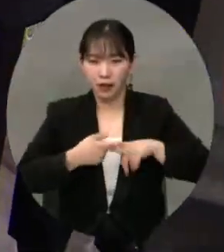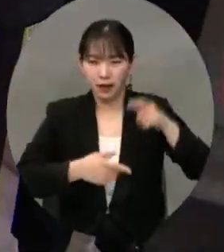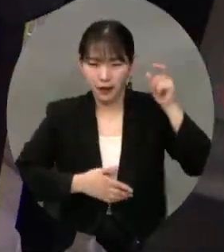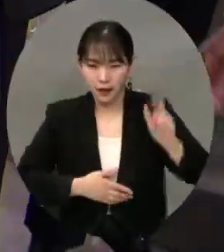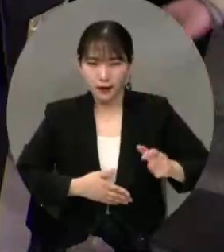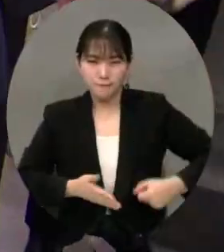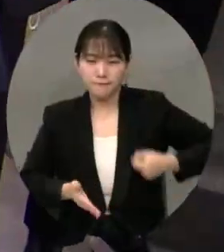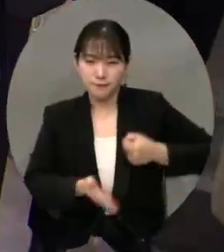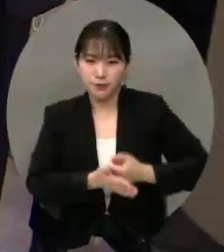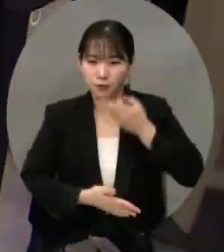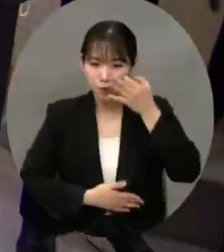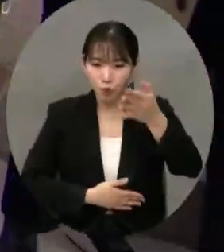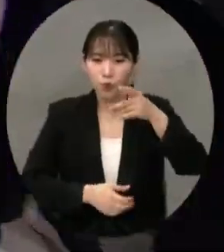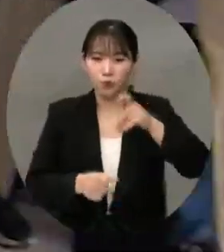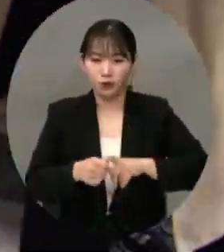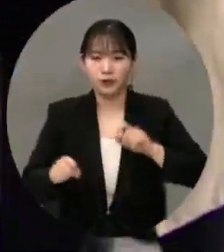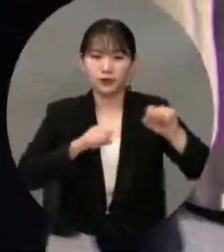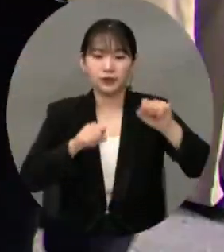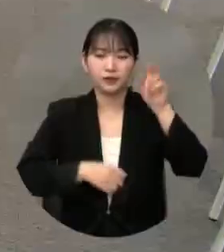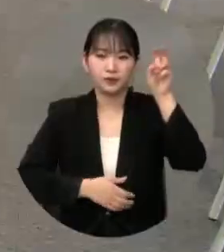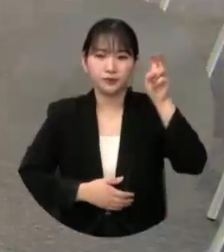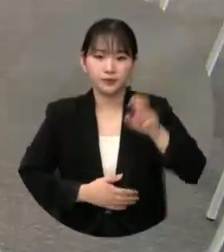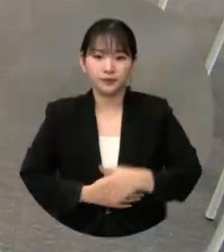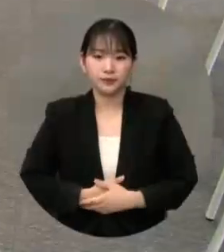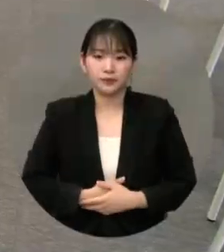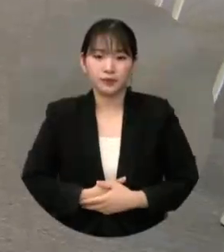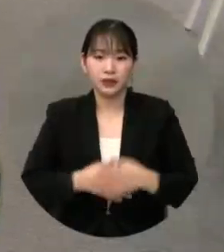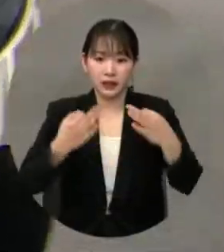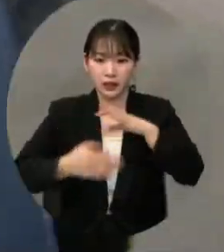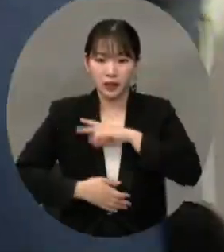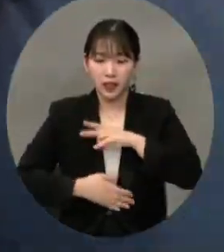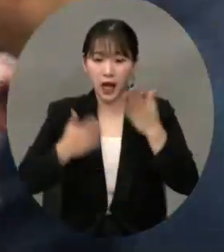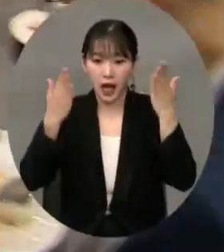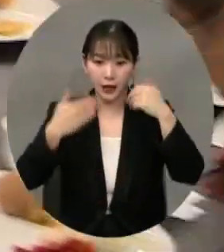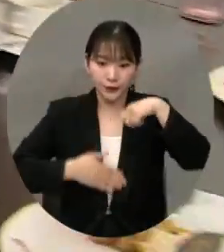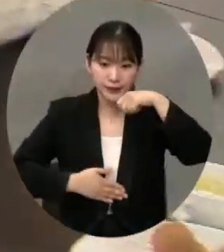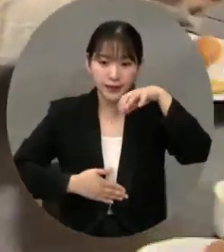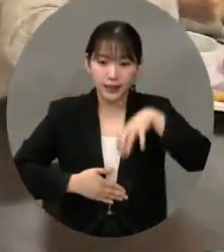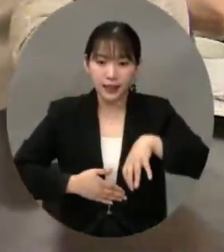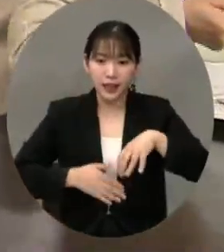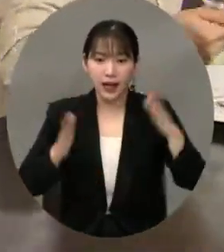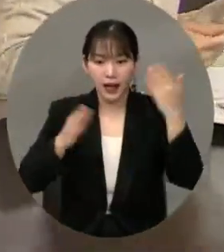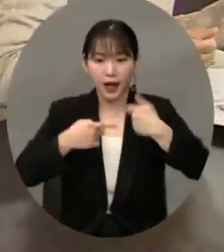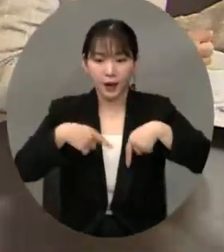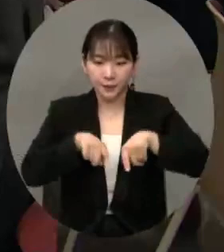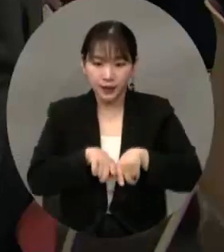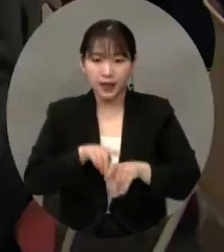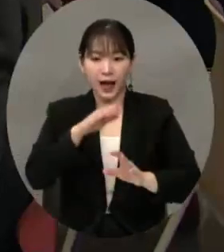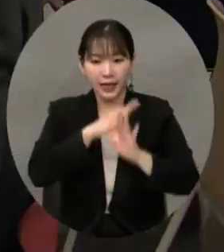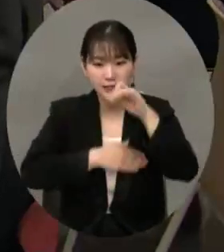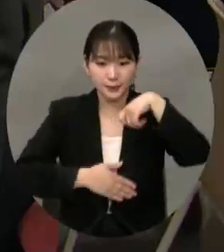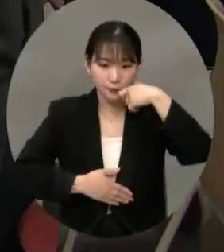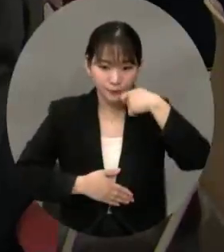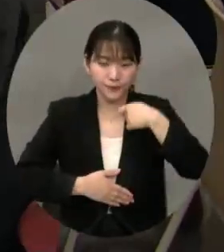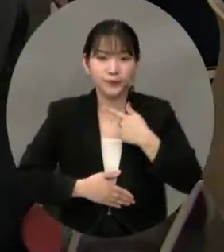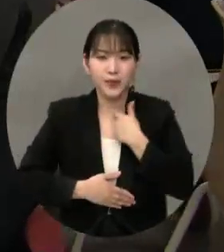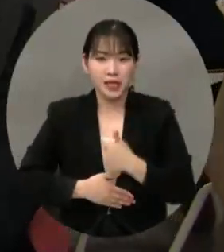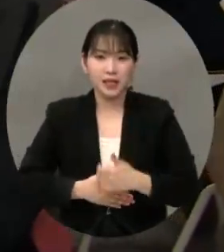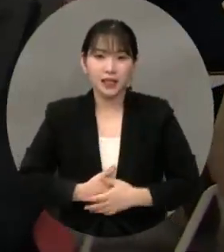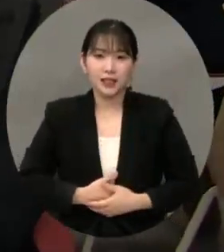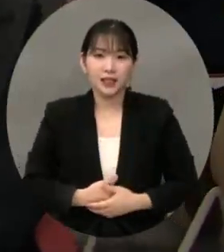강력한 의지를 보이기 위한 행보로 풀이됩니다. 김 의원은 학교 식당에서 학생들과 함께 아침 식사를 하기도